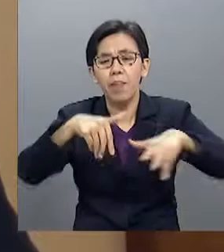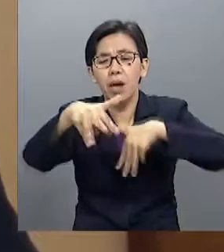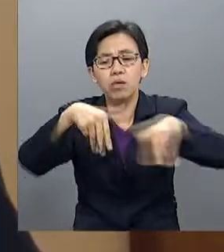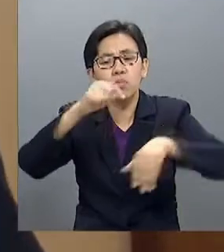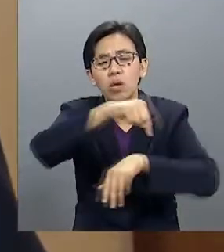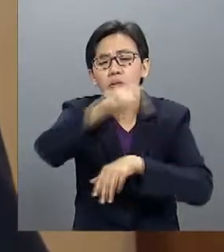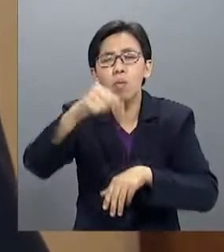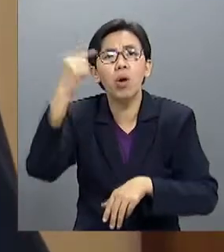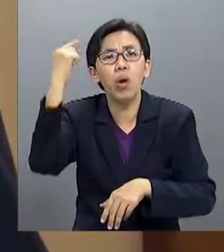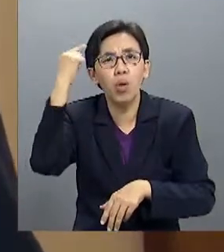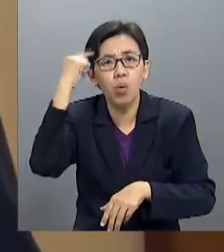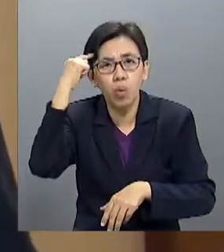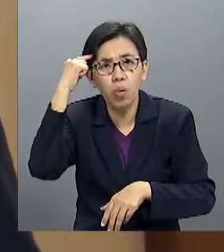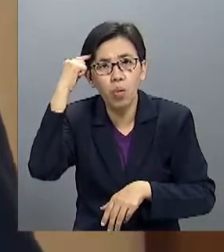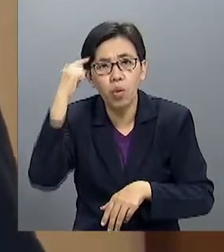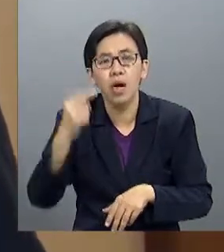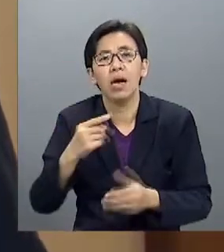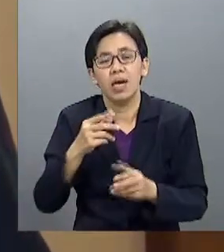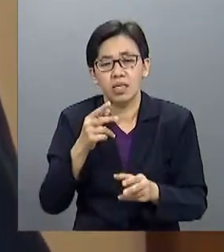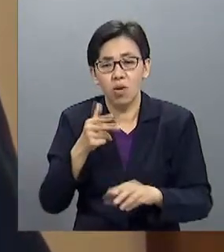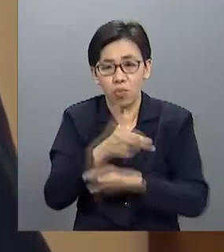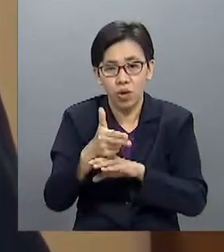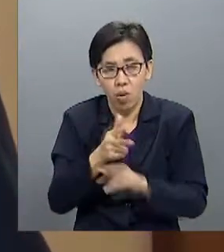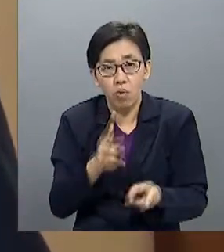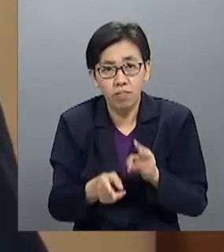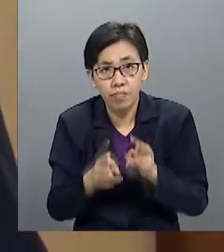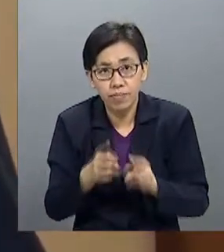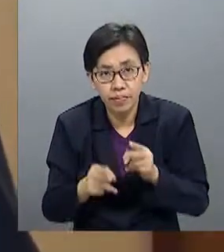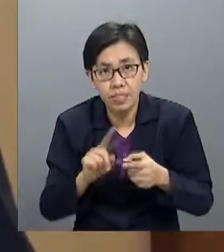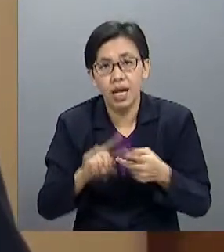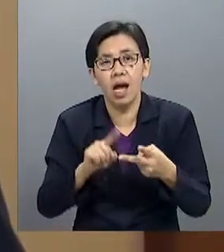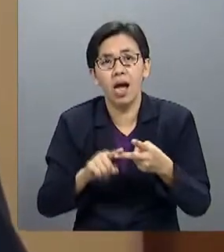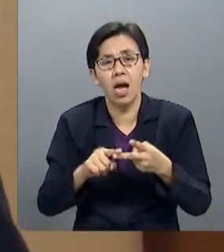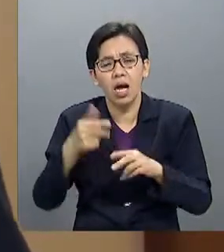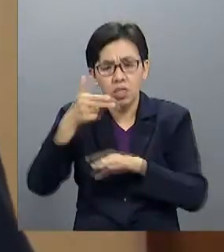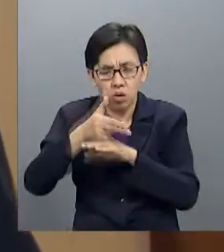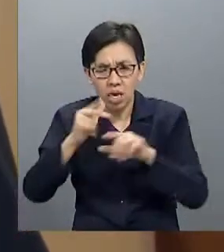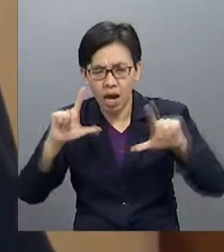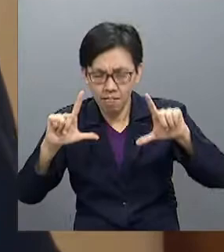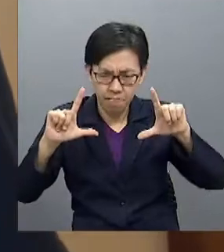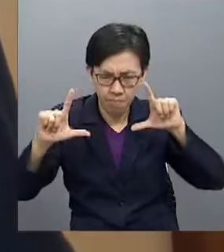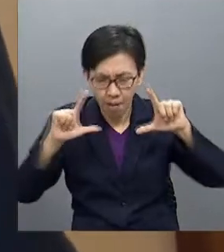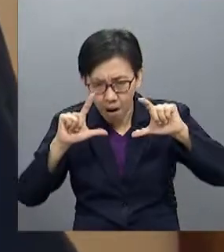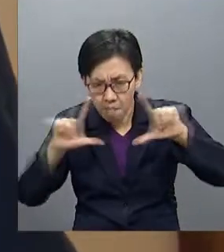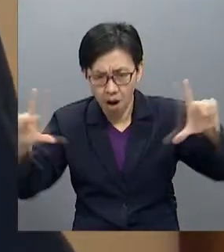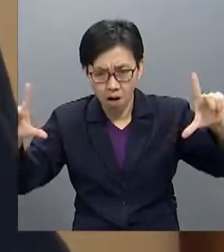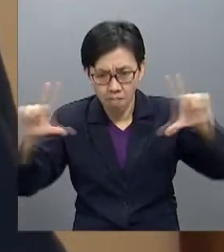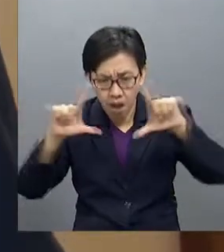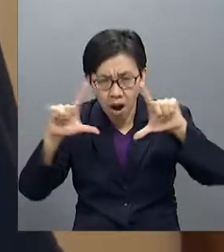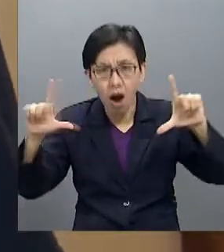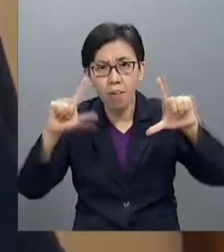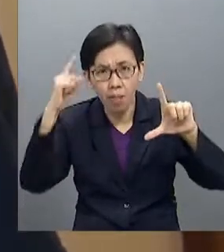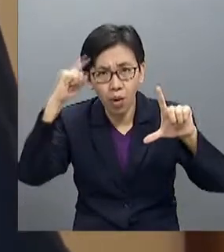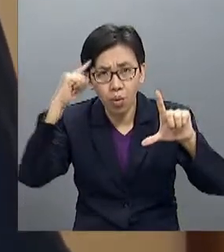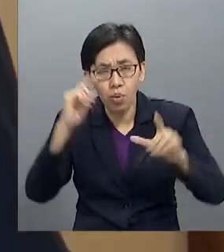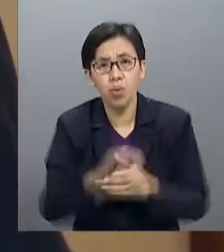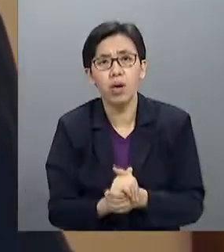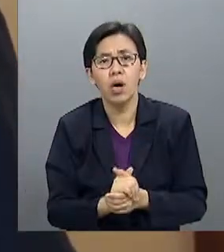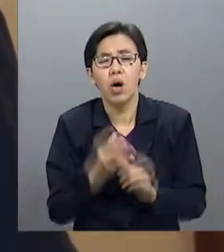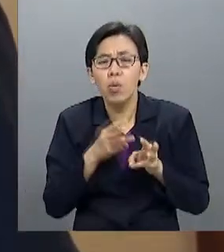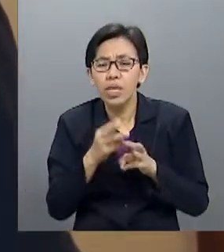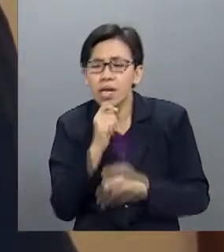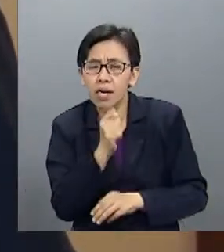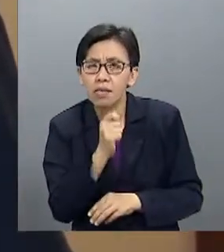แล้วต้องได้งั้นรูปการฝึกตัดต่อวีดีโอรู้จักอาการแจ้งมุมกล้องในการสัมภาษณ์ได้เทคนิคในกันใจคำพูดในการ